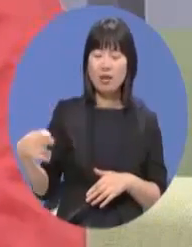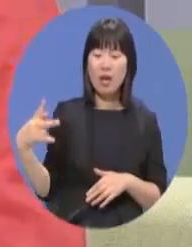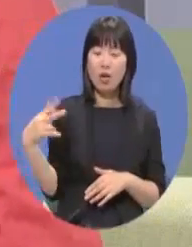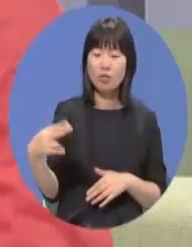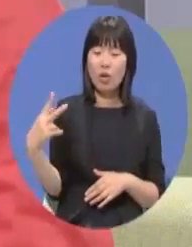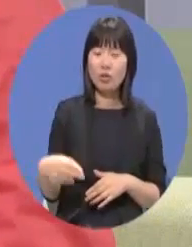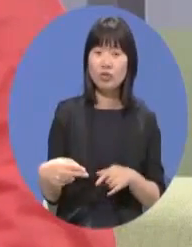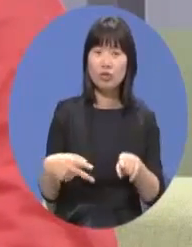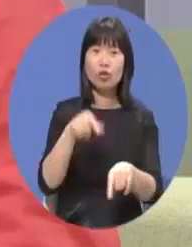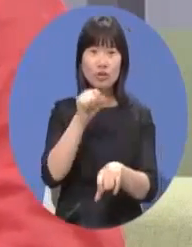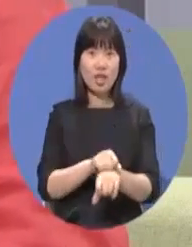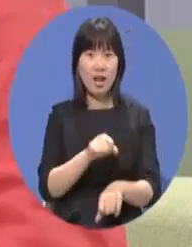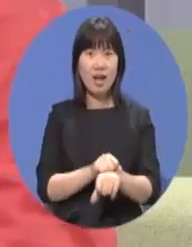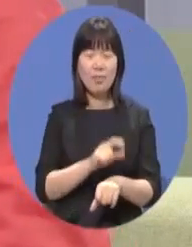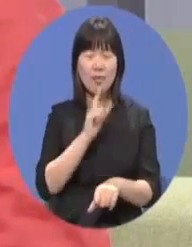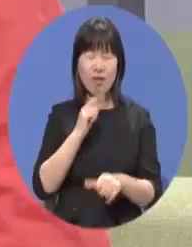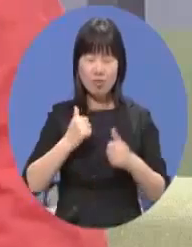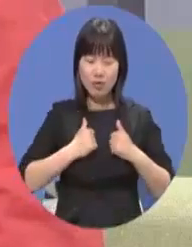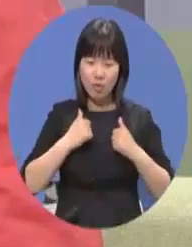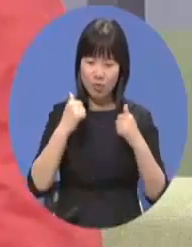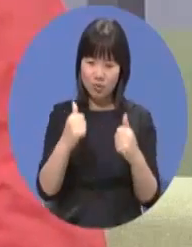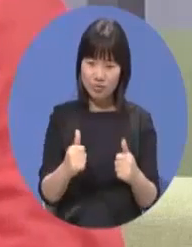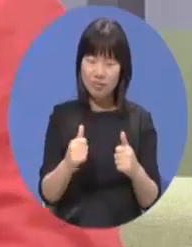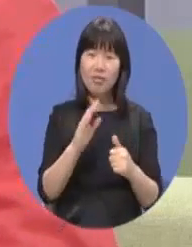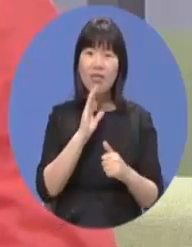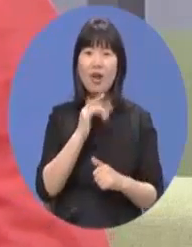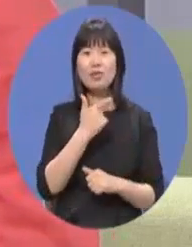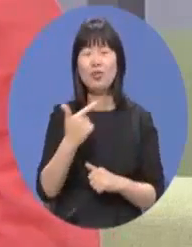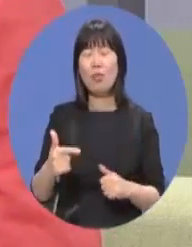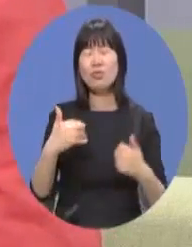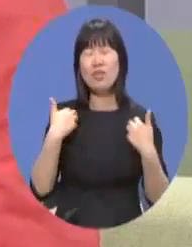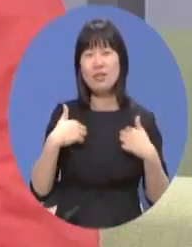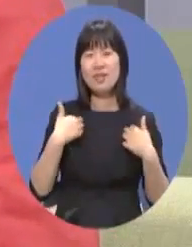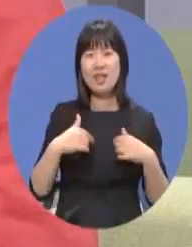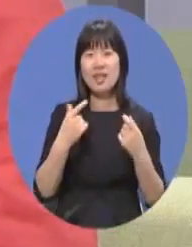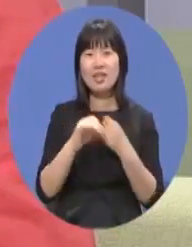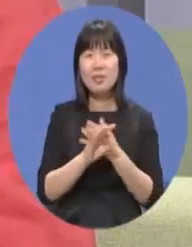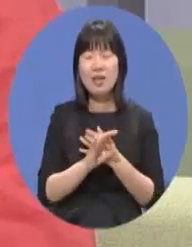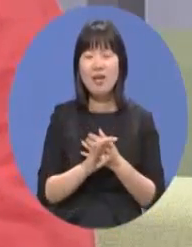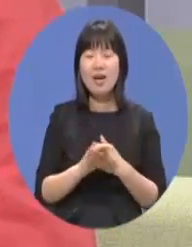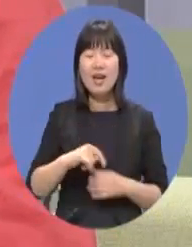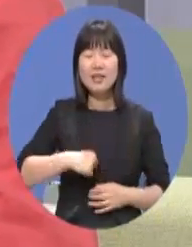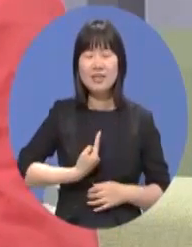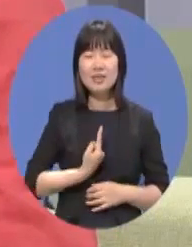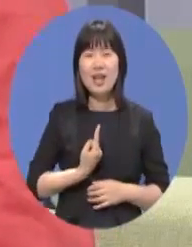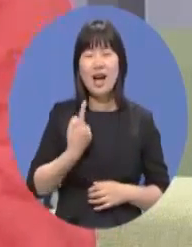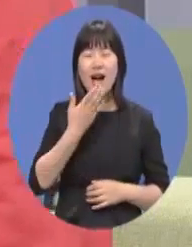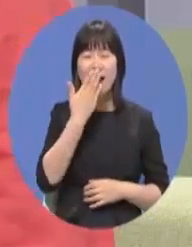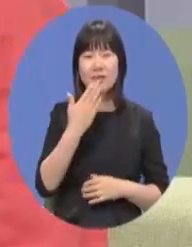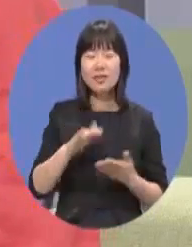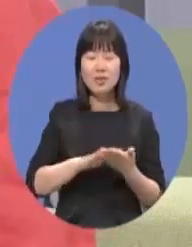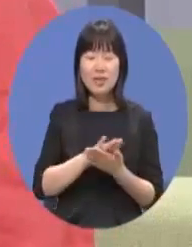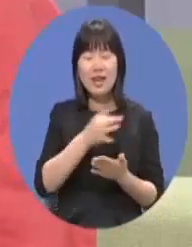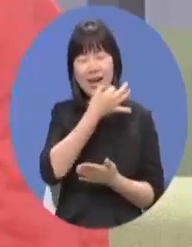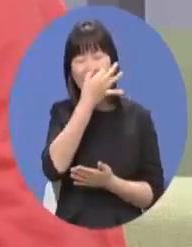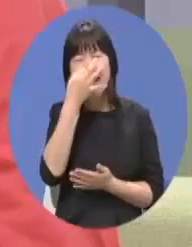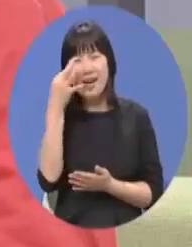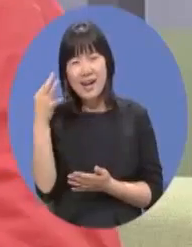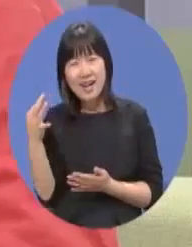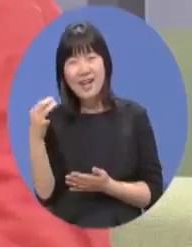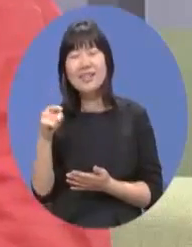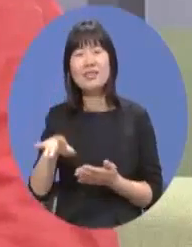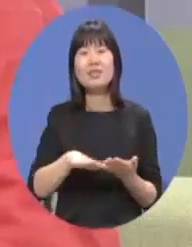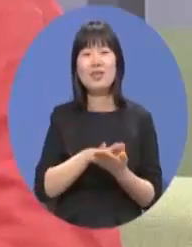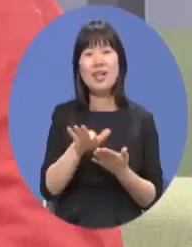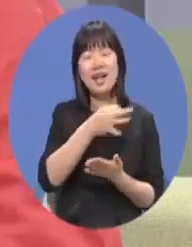싹둑싹둑. 와, 이거 잘 잘리는구나. 또 열심히 자르는구나. 너무 재밌다. 이러면 아이도 스스로 하는 놀이가 너무 흥이 나고 그